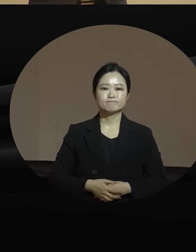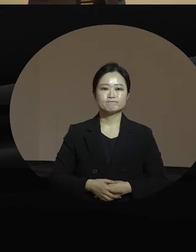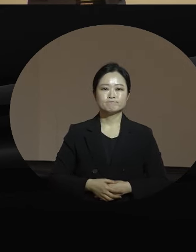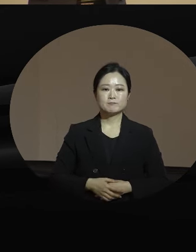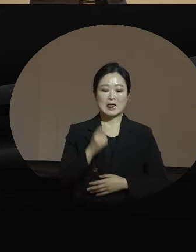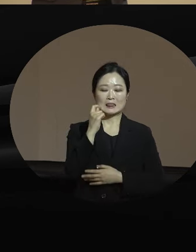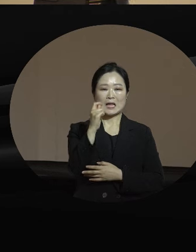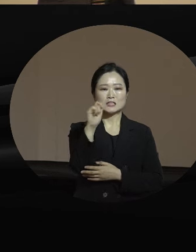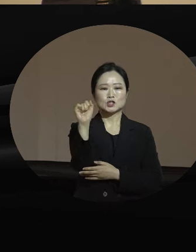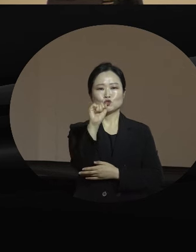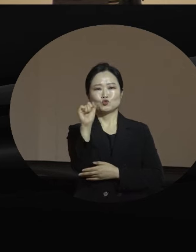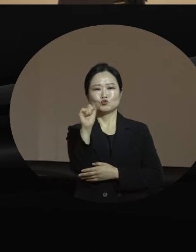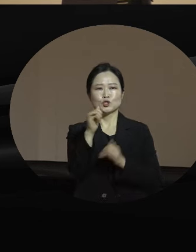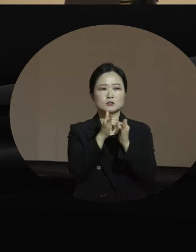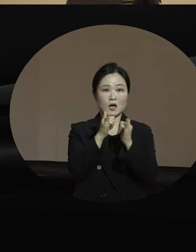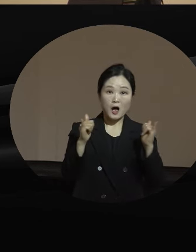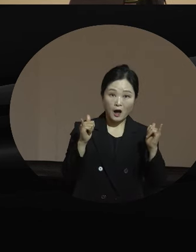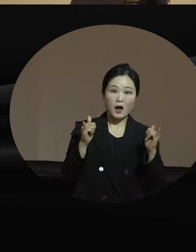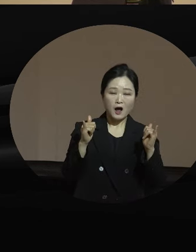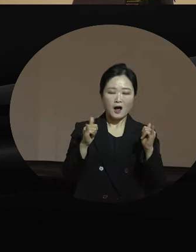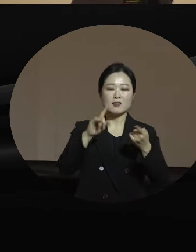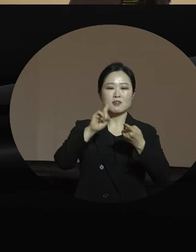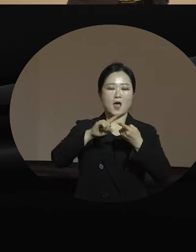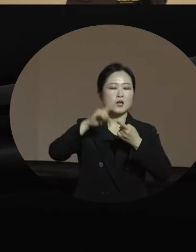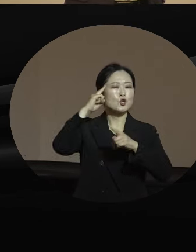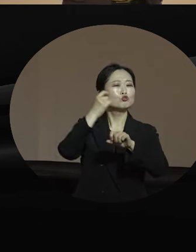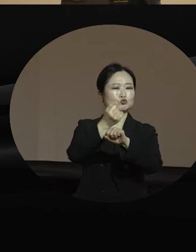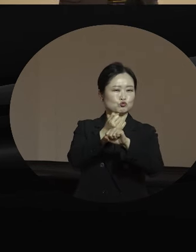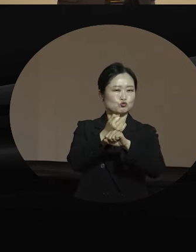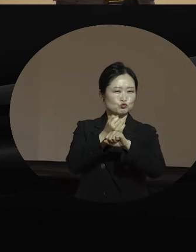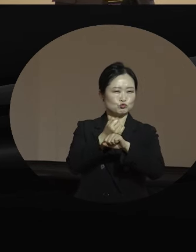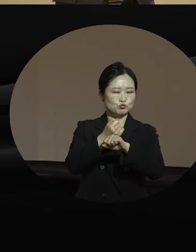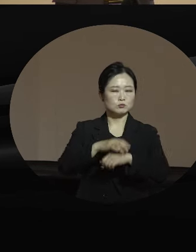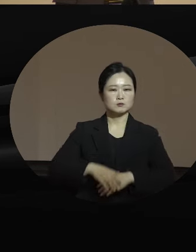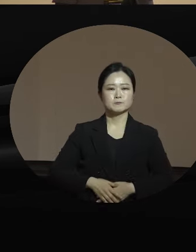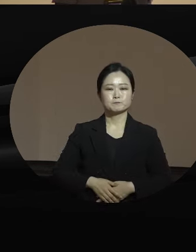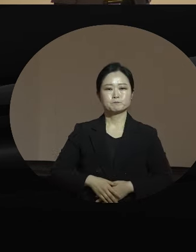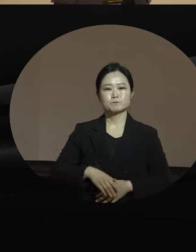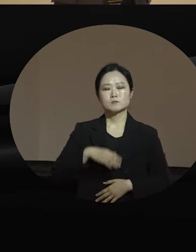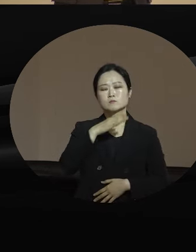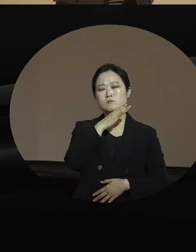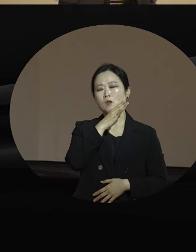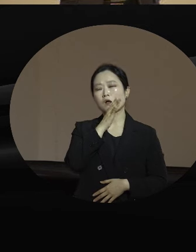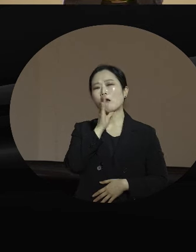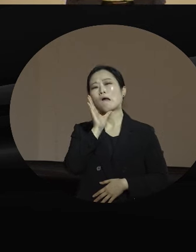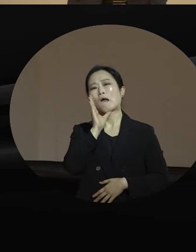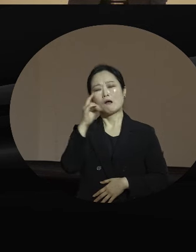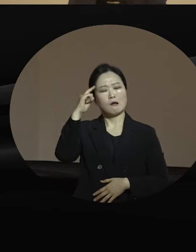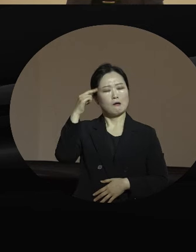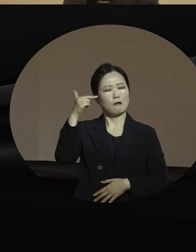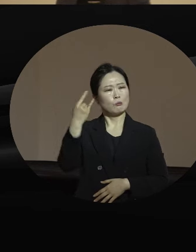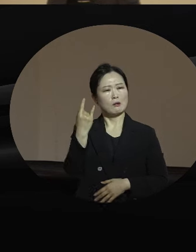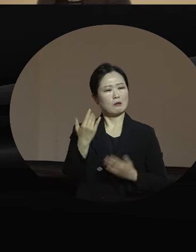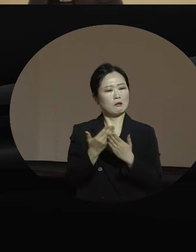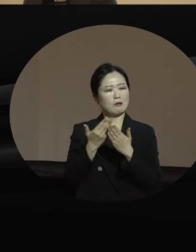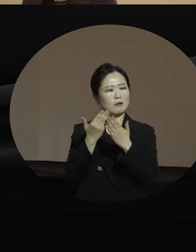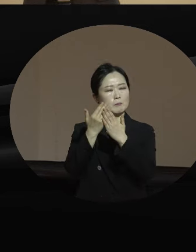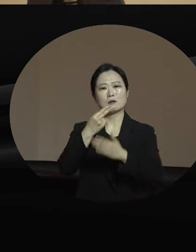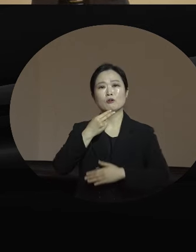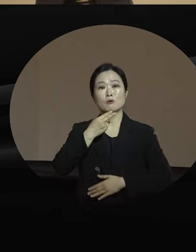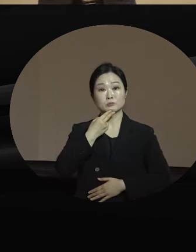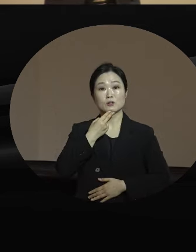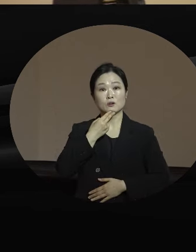운전사들의 뇌를 찍어봤어요. 그게 굉장히 획기적인 연구예요. 나이가 들면 새로운 시냅스는 생기지 않고 뇌는 발달하지 않다가 90년대 후반까지